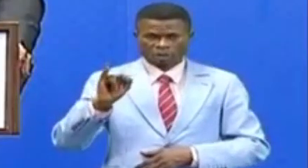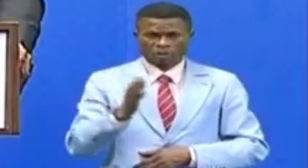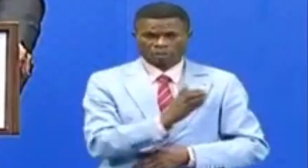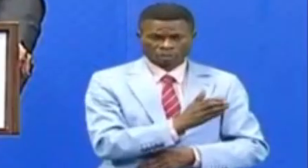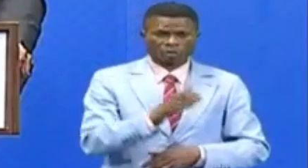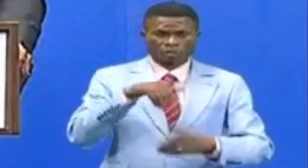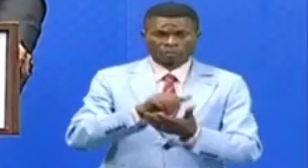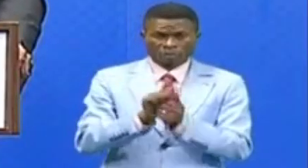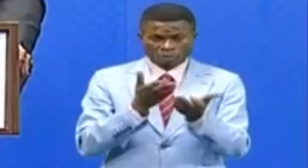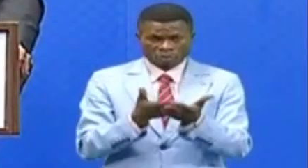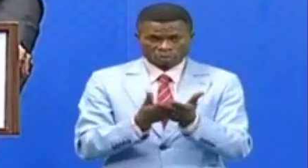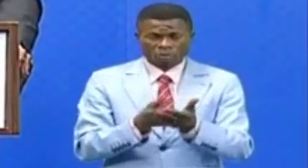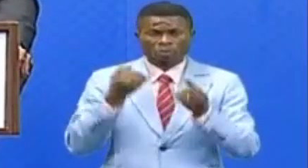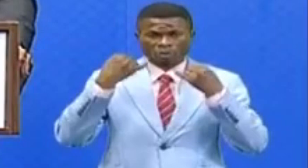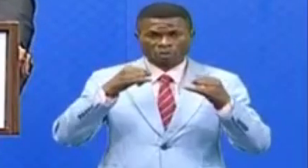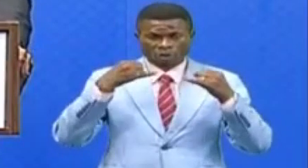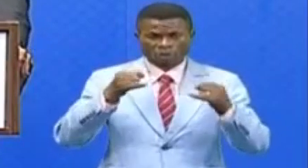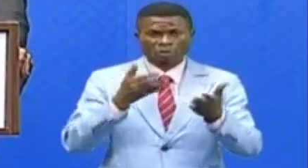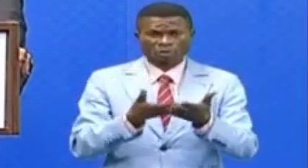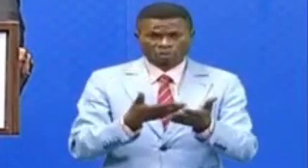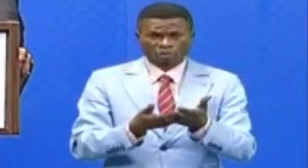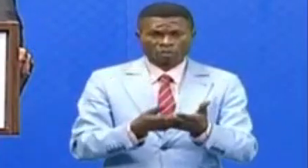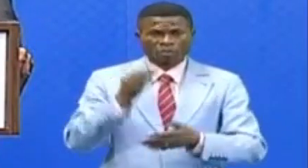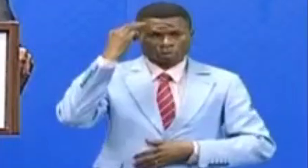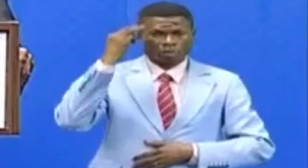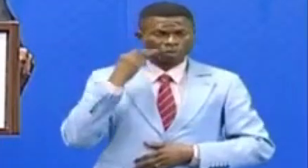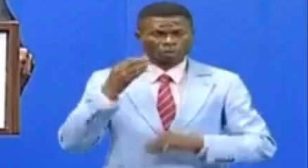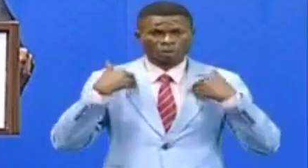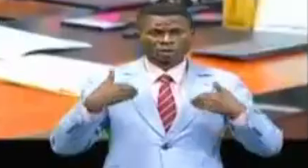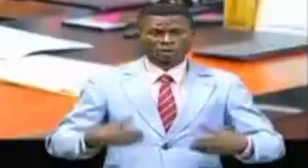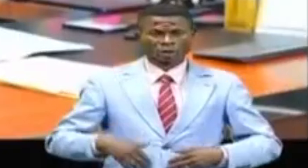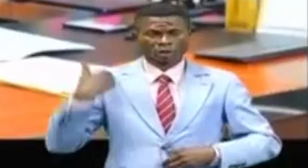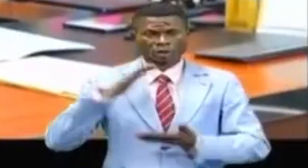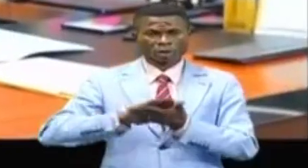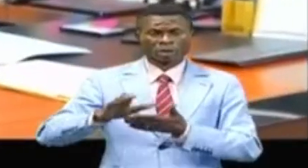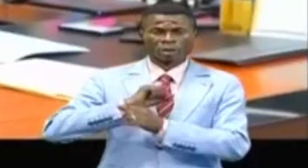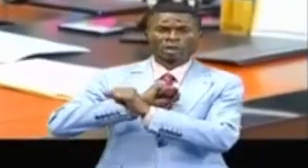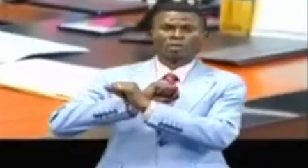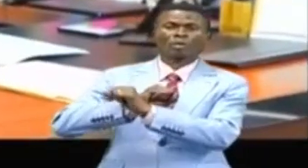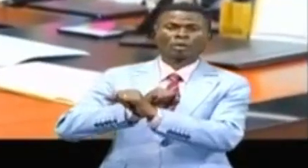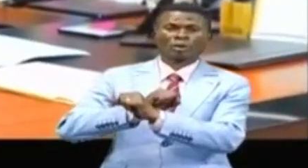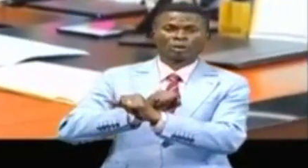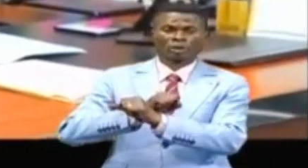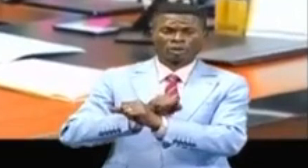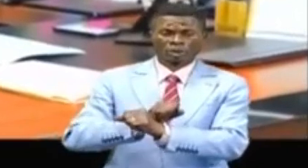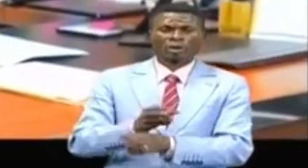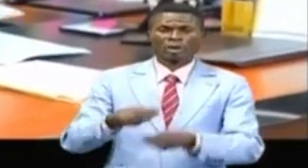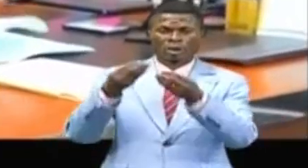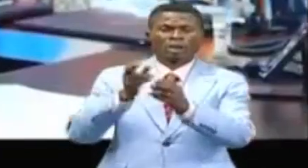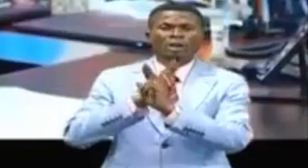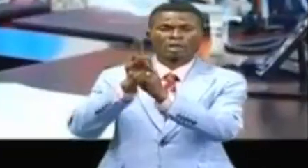Toujours sur ces chapitres de points d'information, le ministre de la Santé publique, hygiène et prévention a présenté la